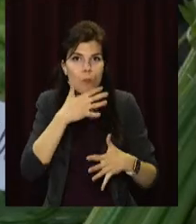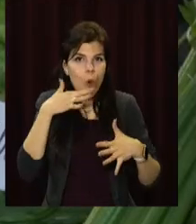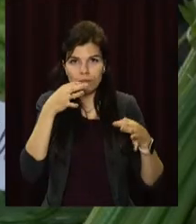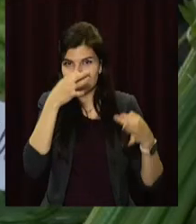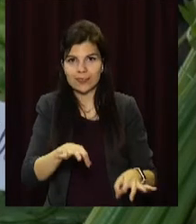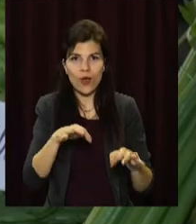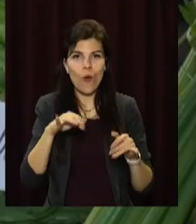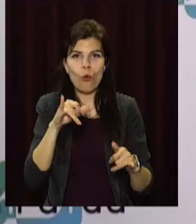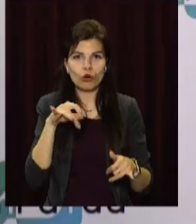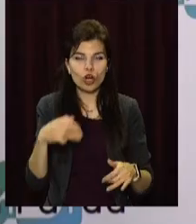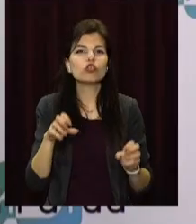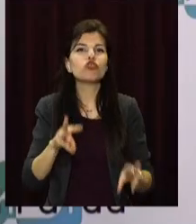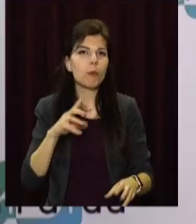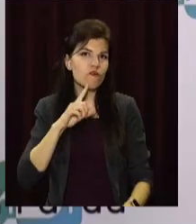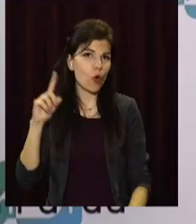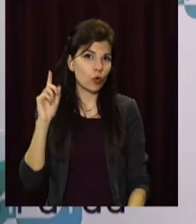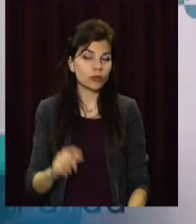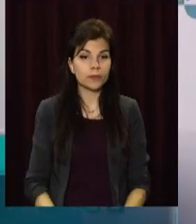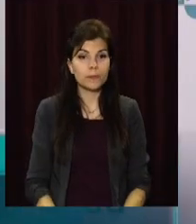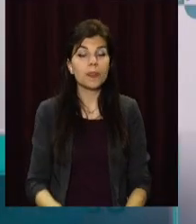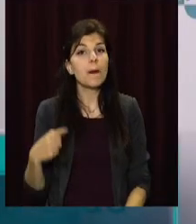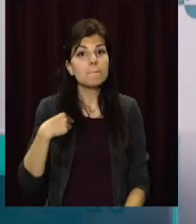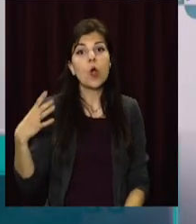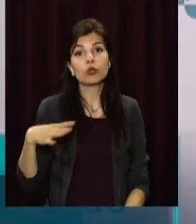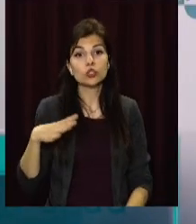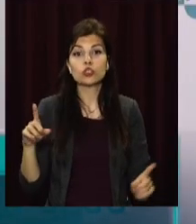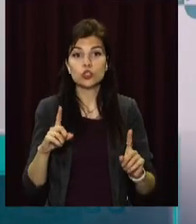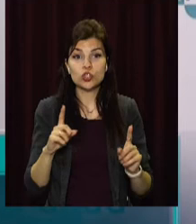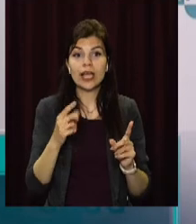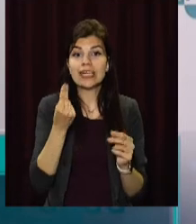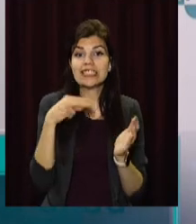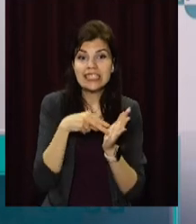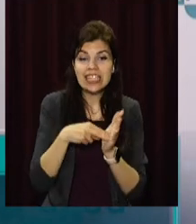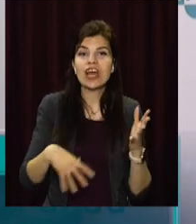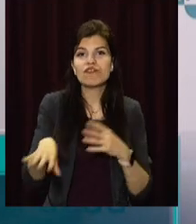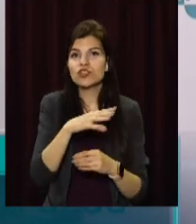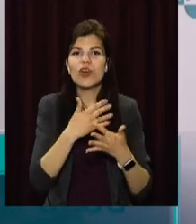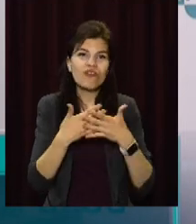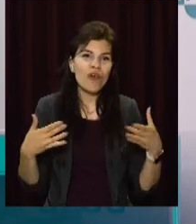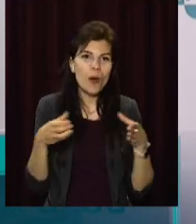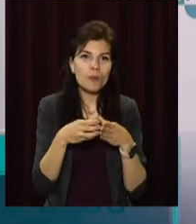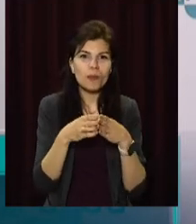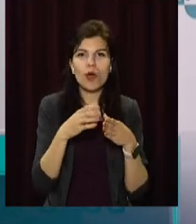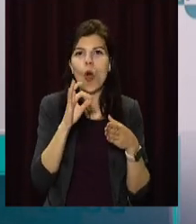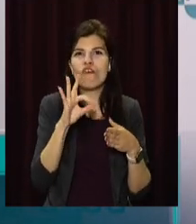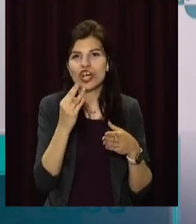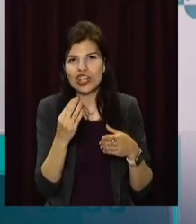ніж торік. Ми очікуємо, що ціни на всю плодовочеву групу, яка